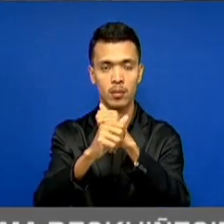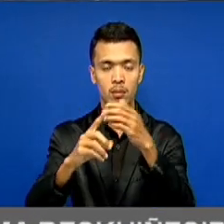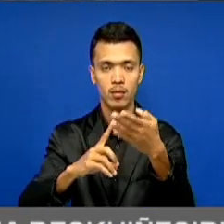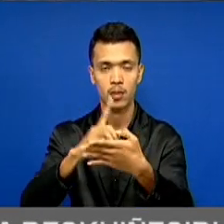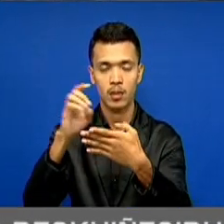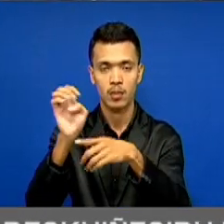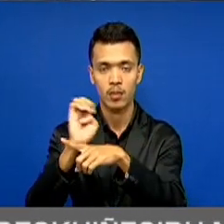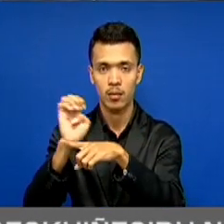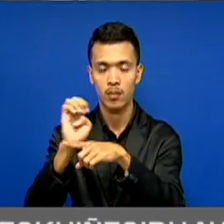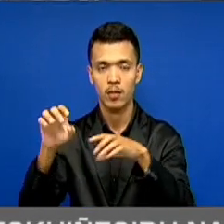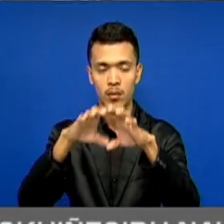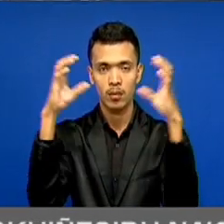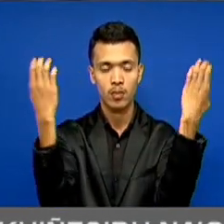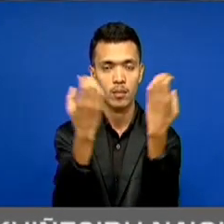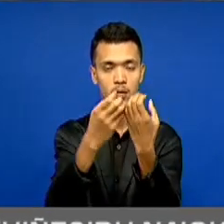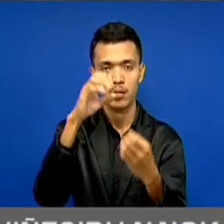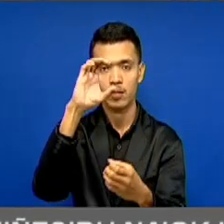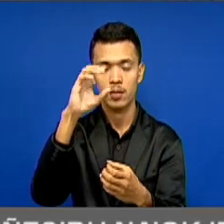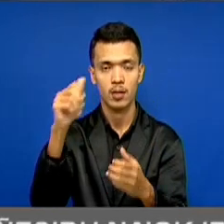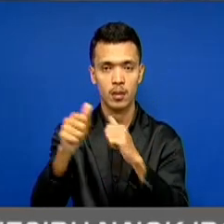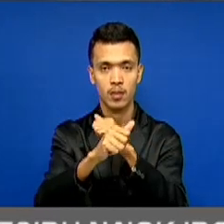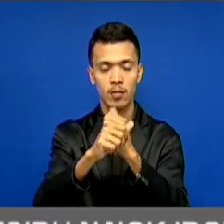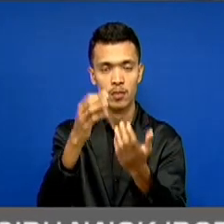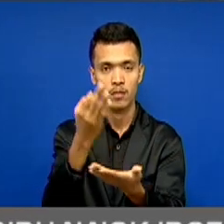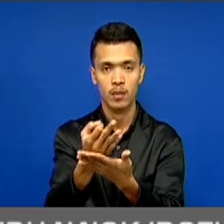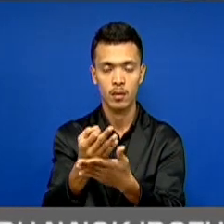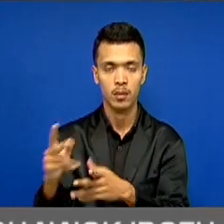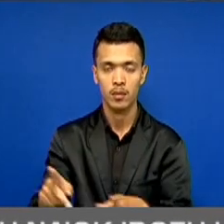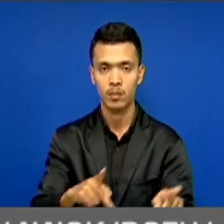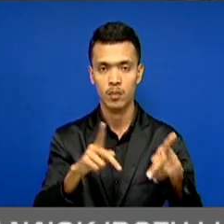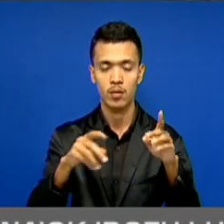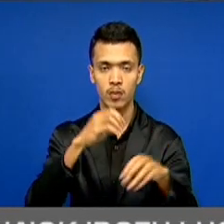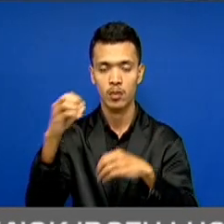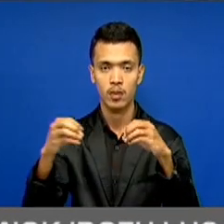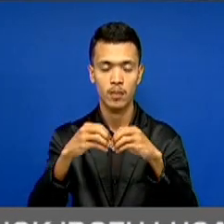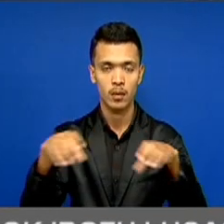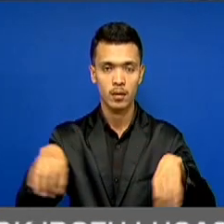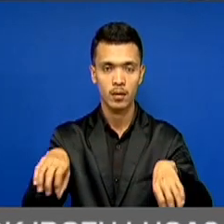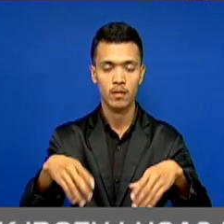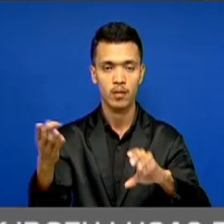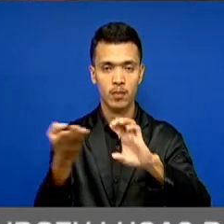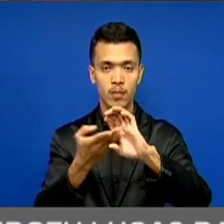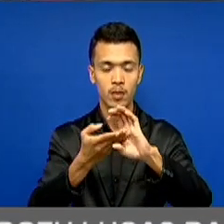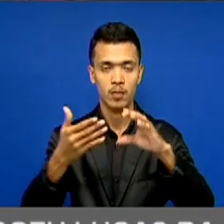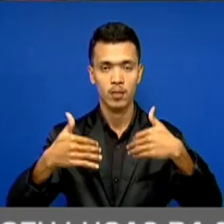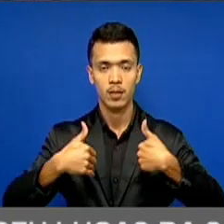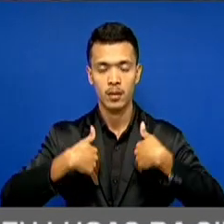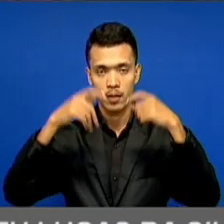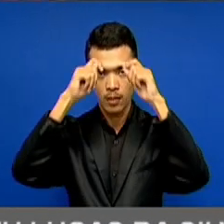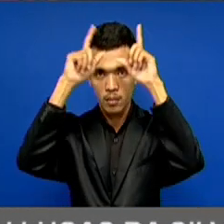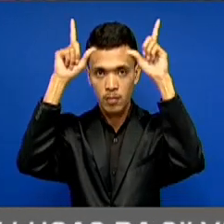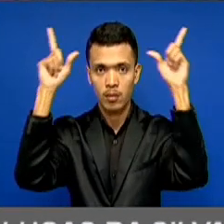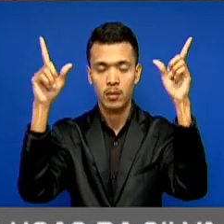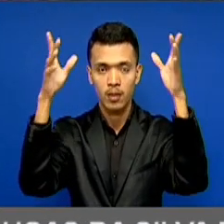no Comissão C trata assunto finanças públicas, ho recolhe con a Bay Investimento Banco iha Timor Leste.